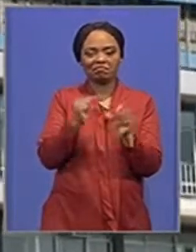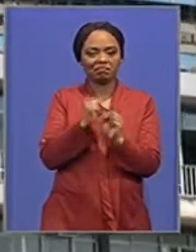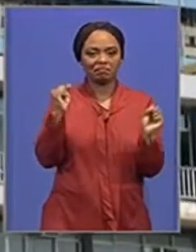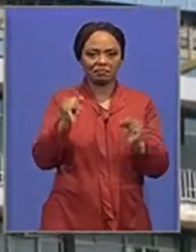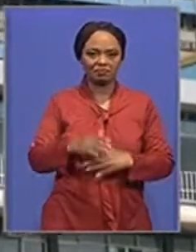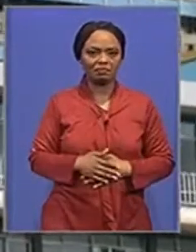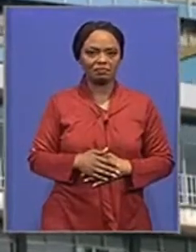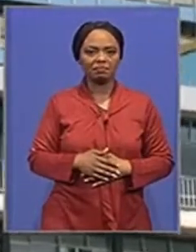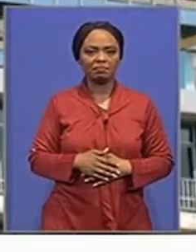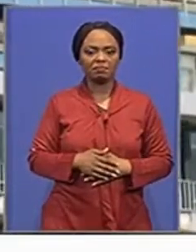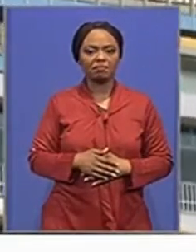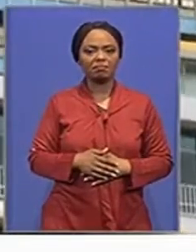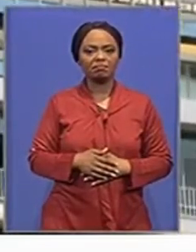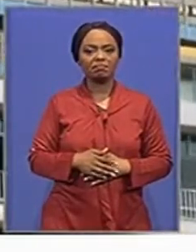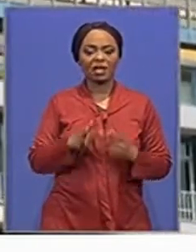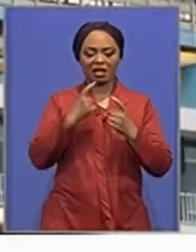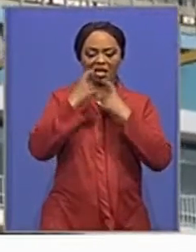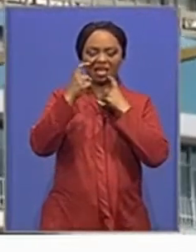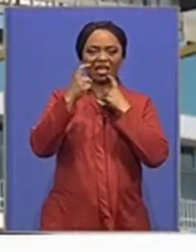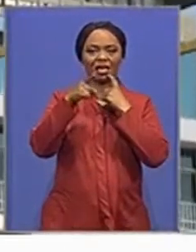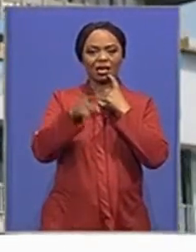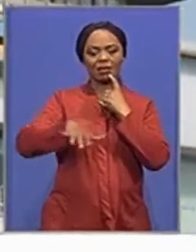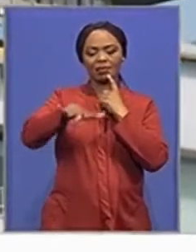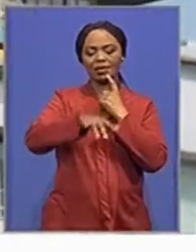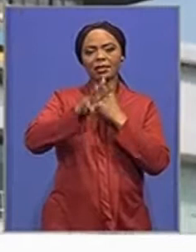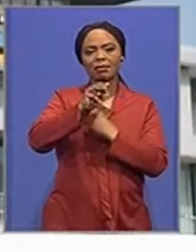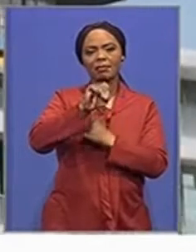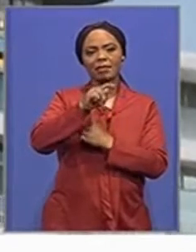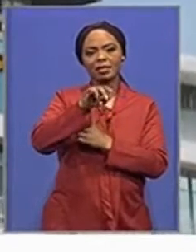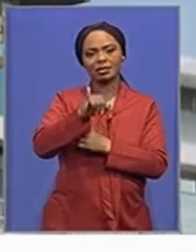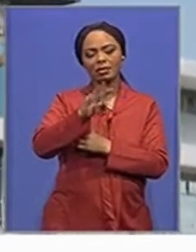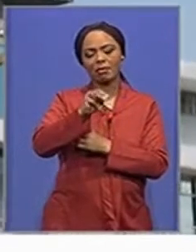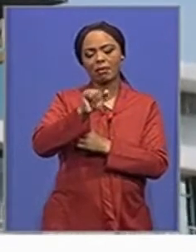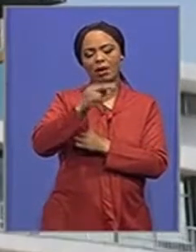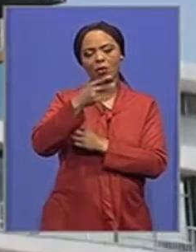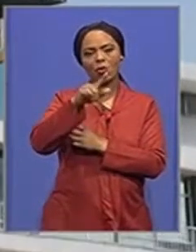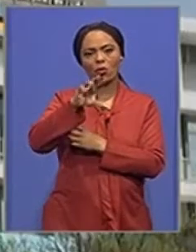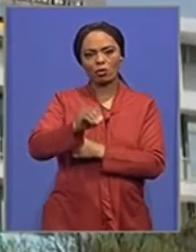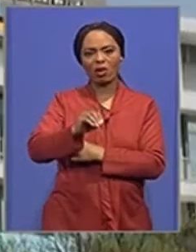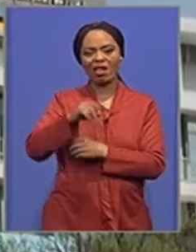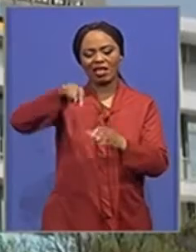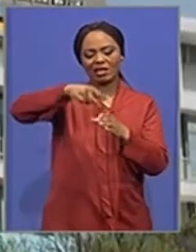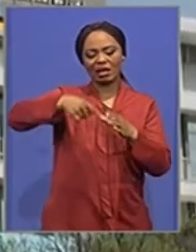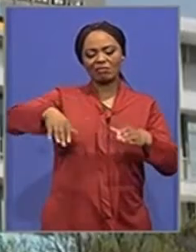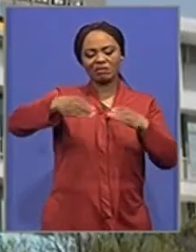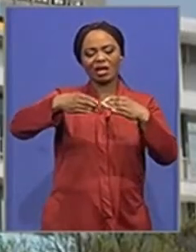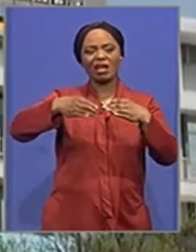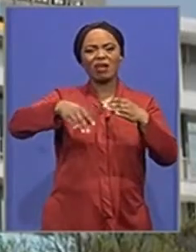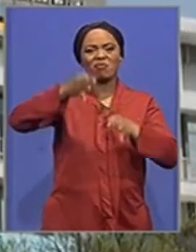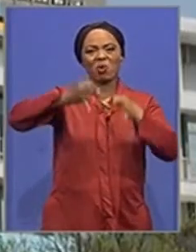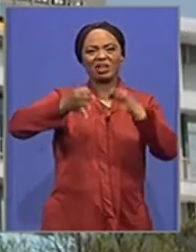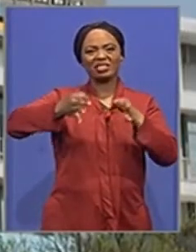Maikutlo a tsepamisitswe masepaleng o bileng le bothata wa metsimaholo. Masepala ona o bile le dintwa tsa ka hare tsa dipolotiki le tsamaiso e